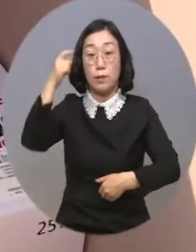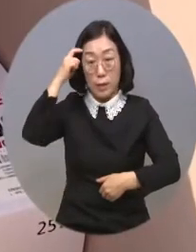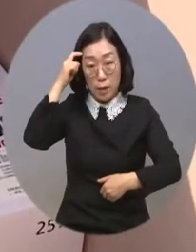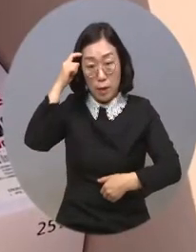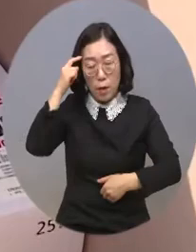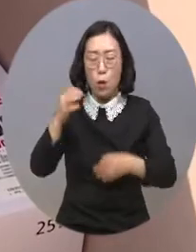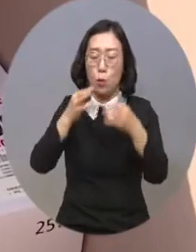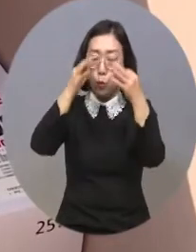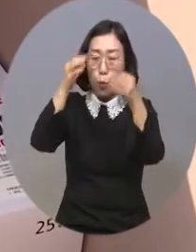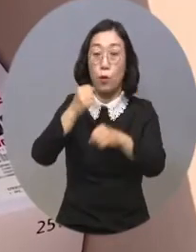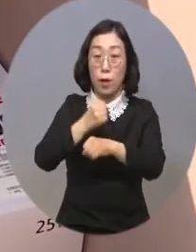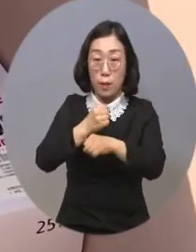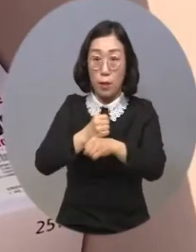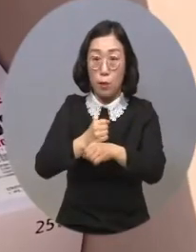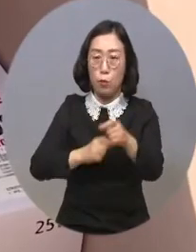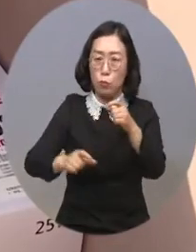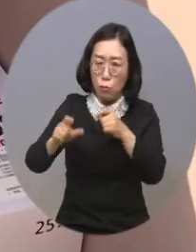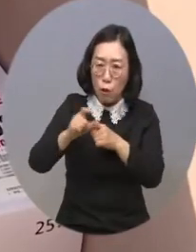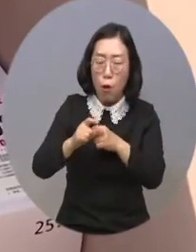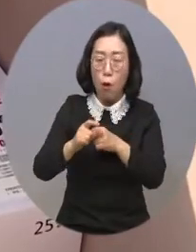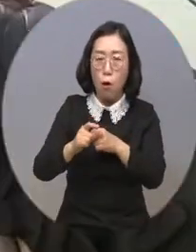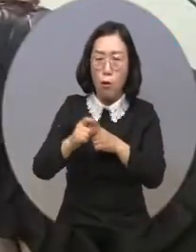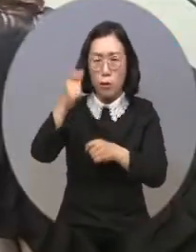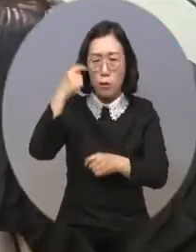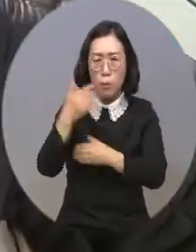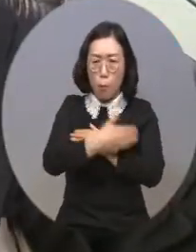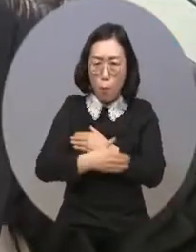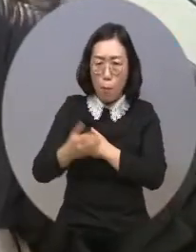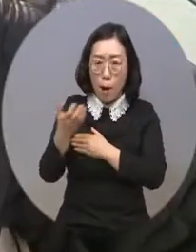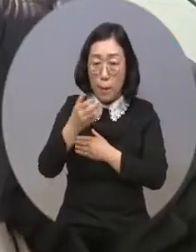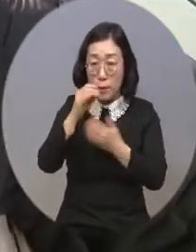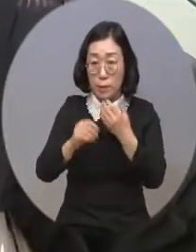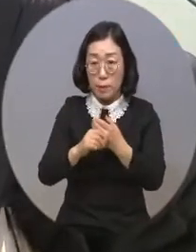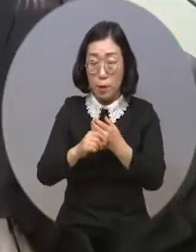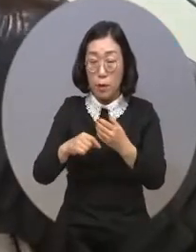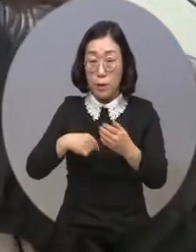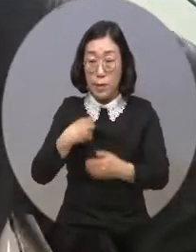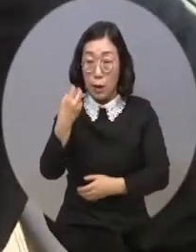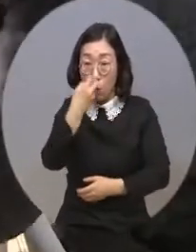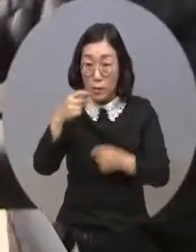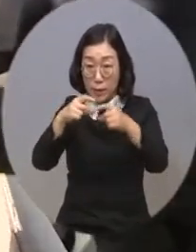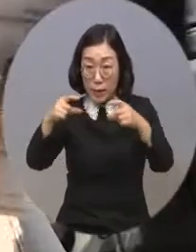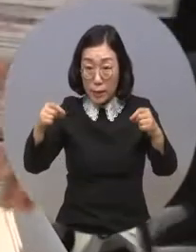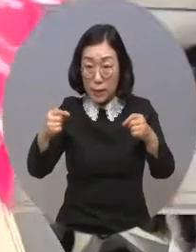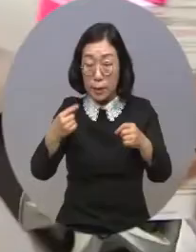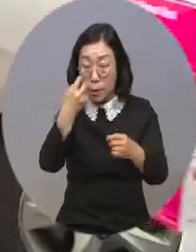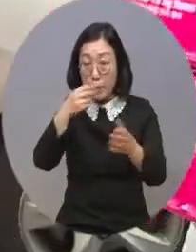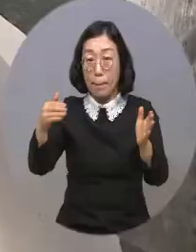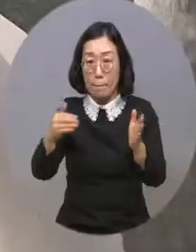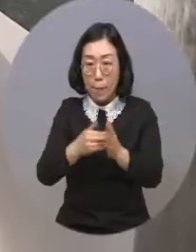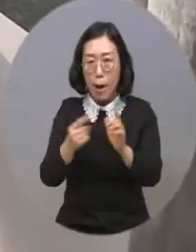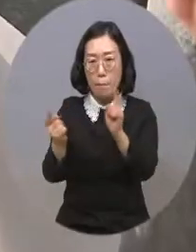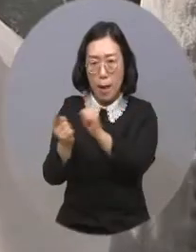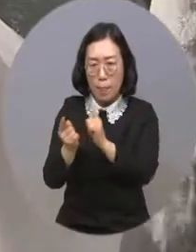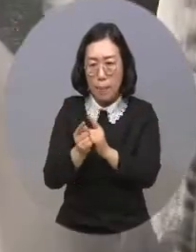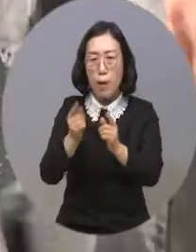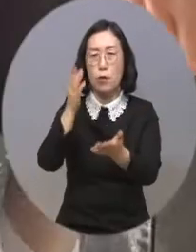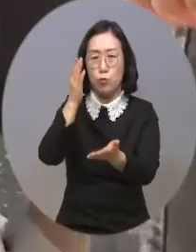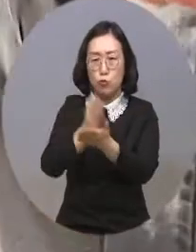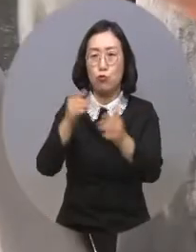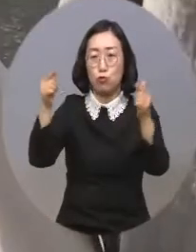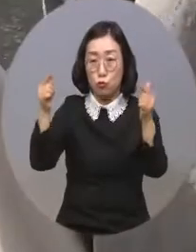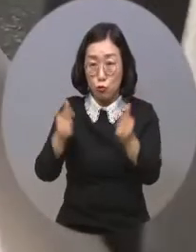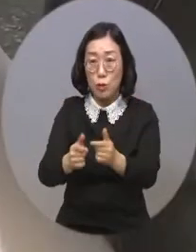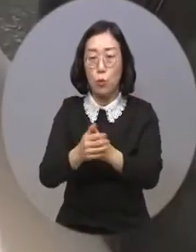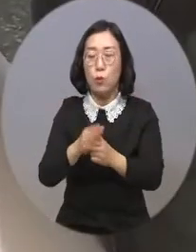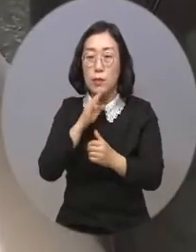최선을 다하겠다며 조금이라도 증상이 있다면 자가진단키트로 검사하고 사적 모임 접촉 최소화 및 일상 속